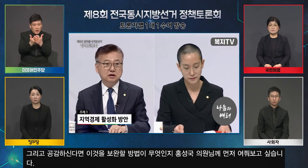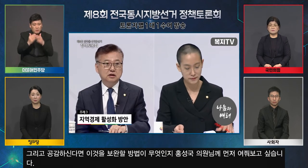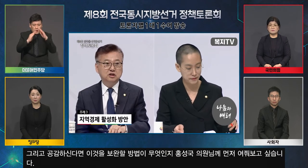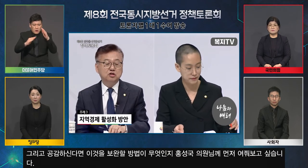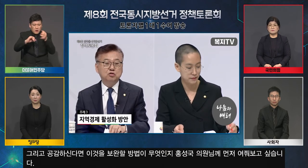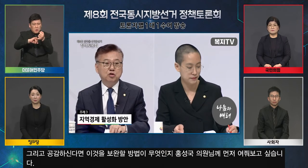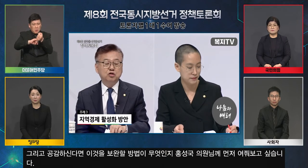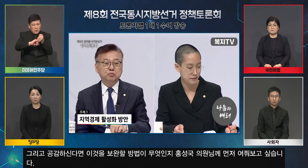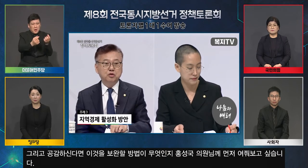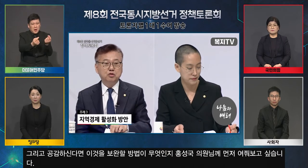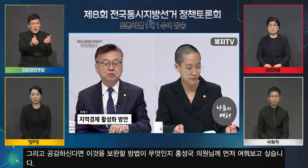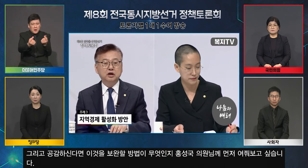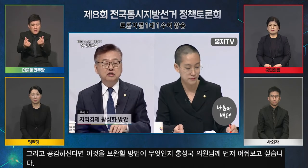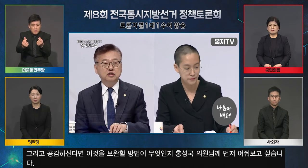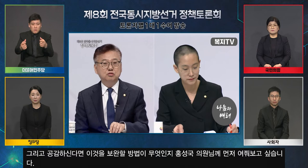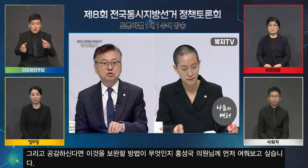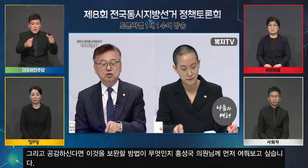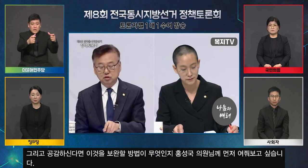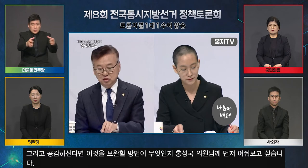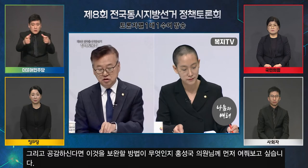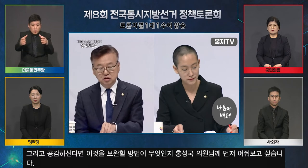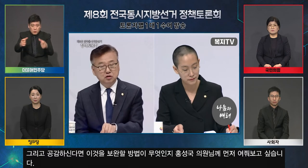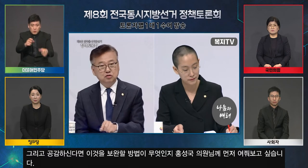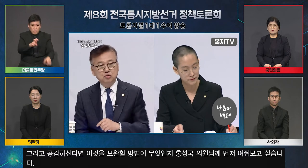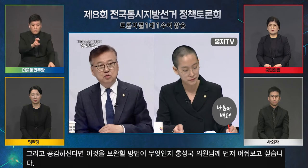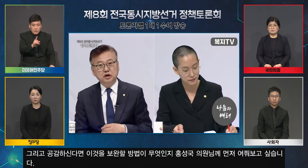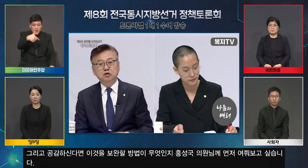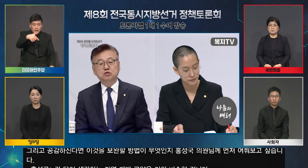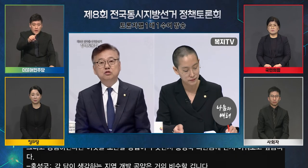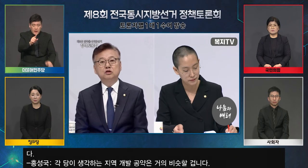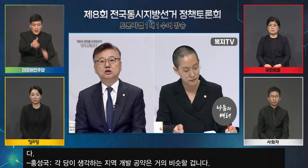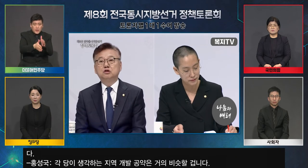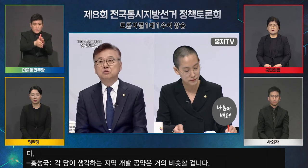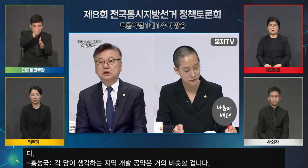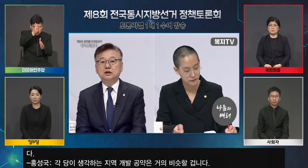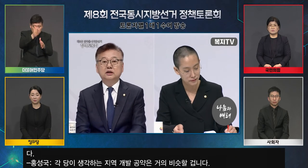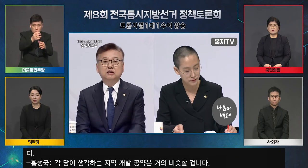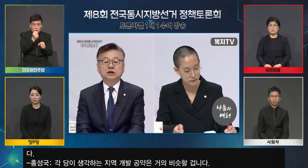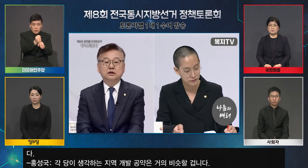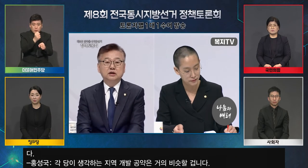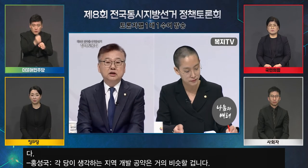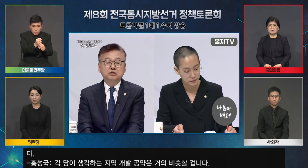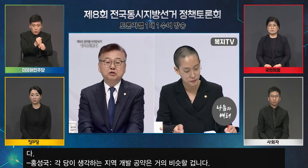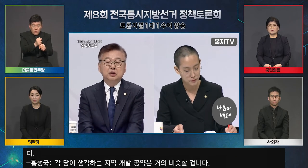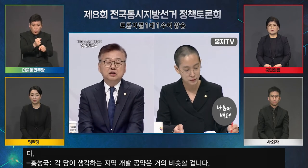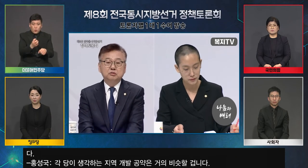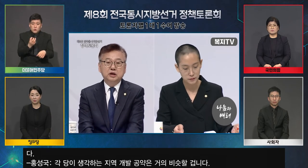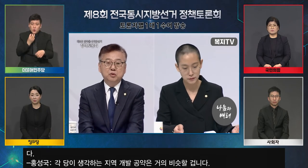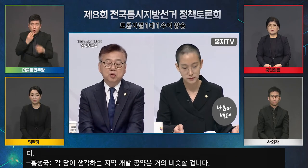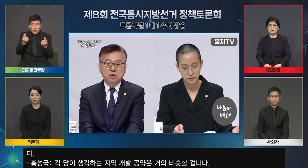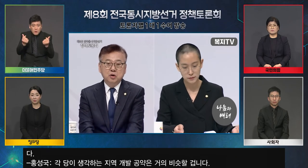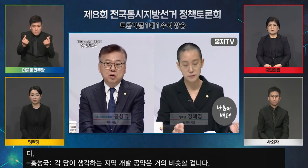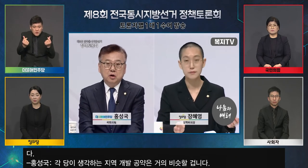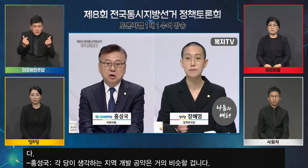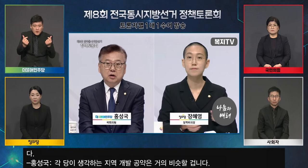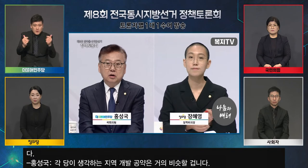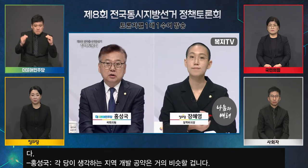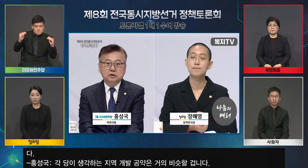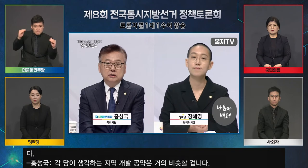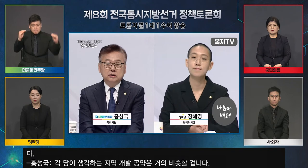지역 권역별로 메가시티로 묶어서 수도권에 견주는 지역을 만들겠다고 했는데 장 의원님 말씀대로